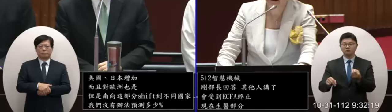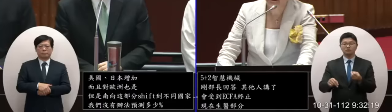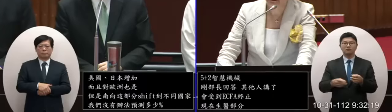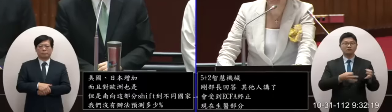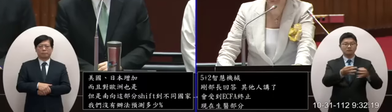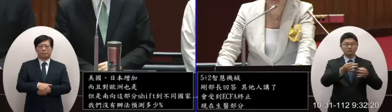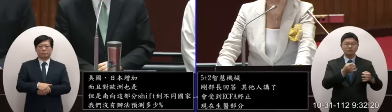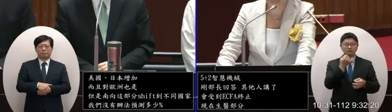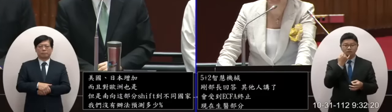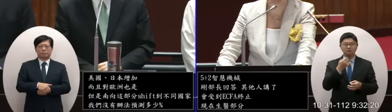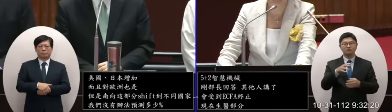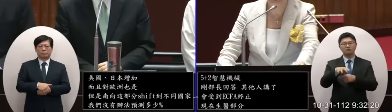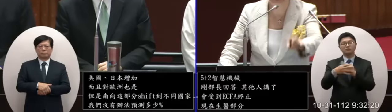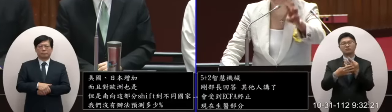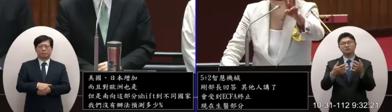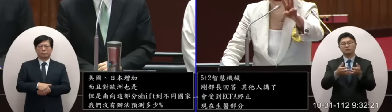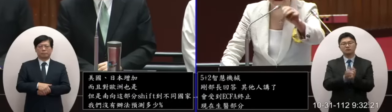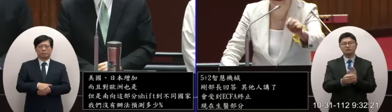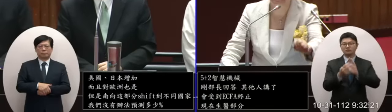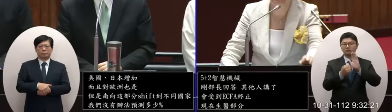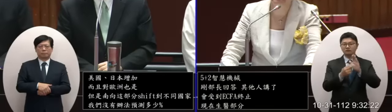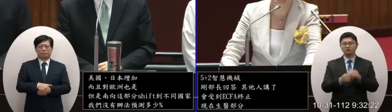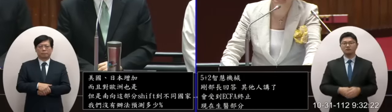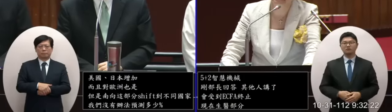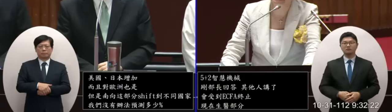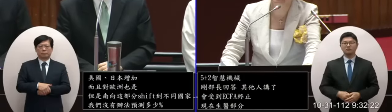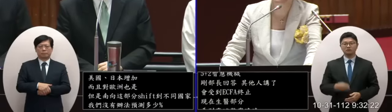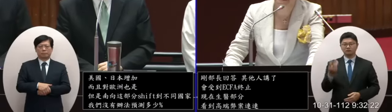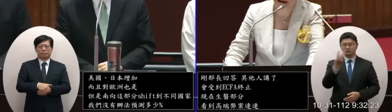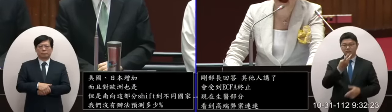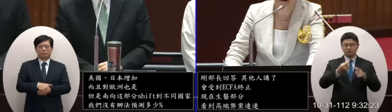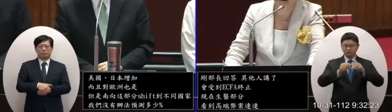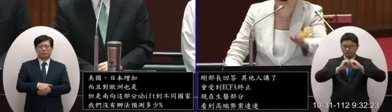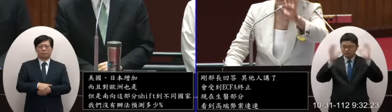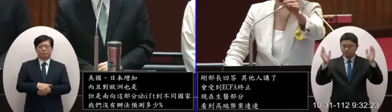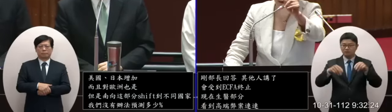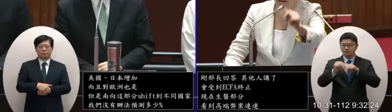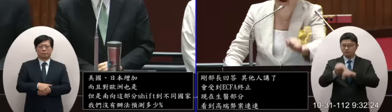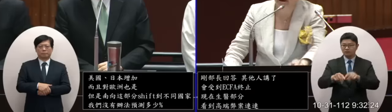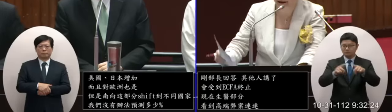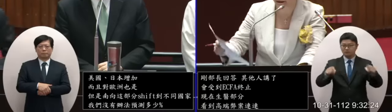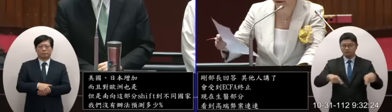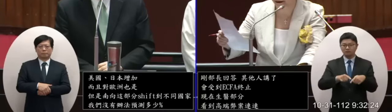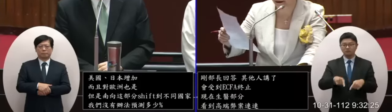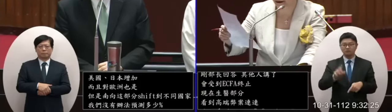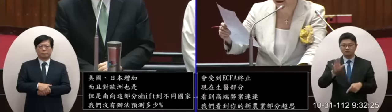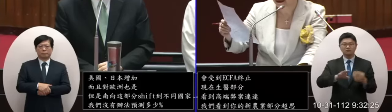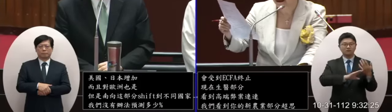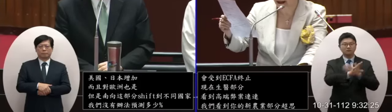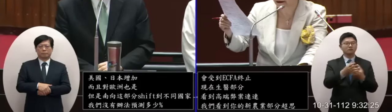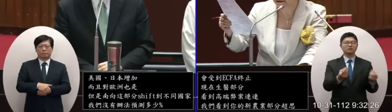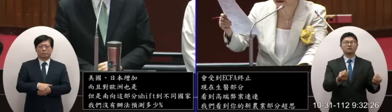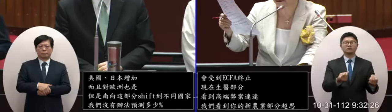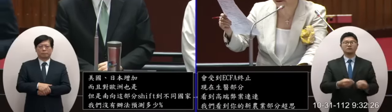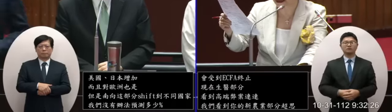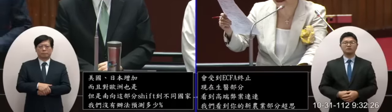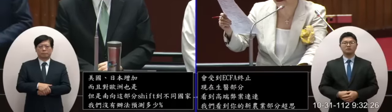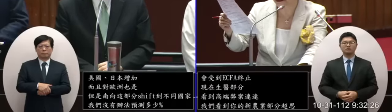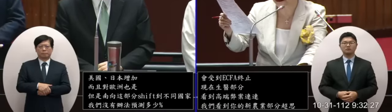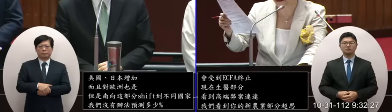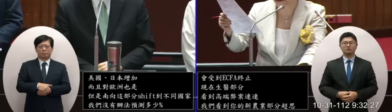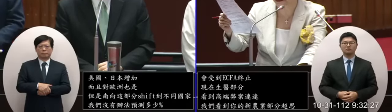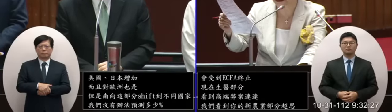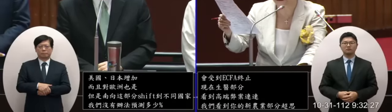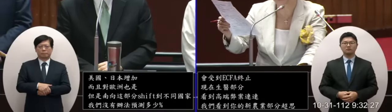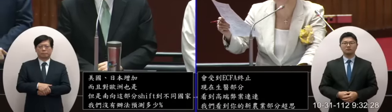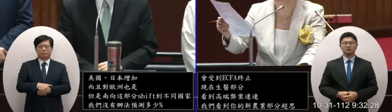是。农业部讲说，他们除了3家公告的合约之外，其他的都没有合约啊。然后呢，我们再讲